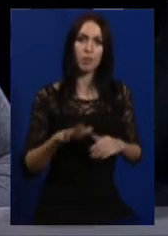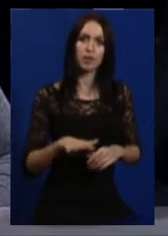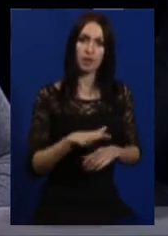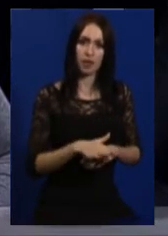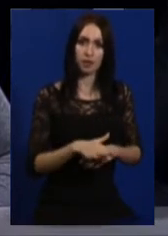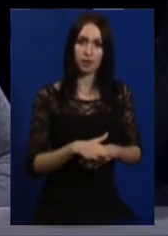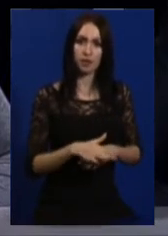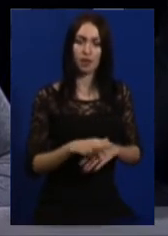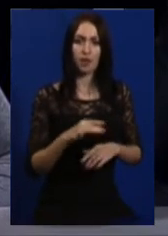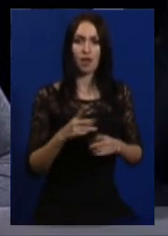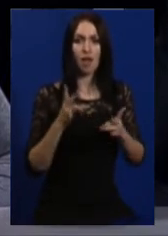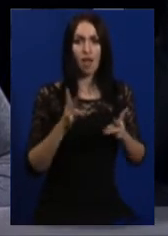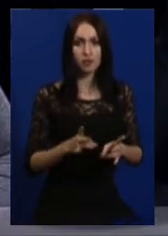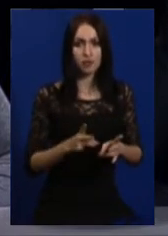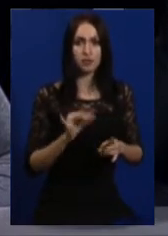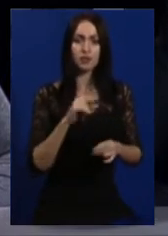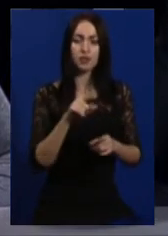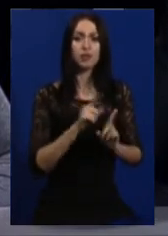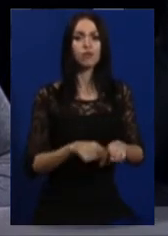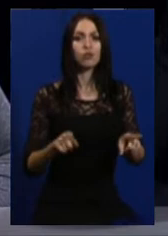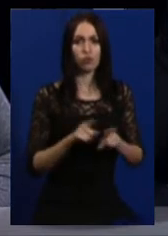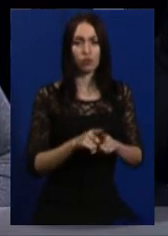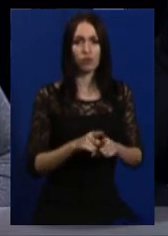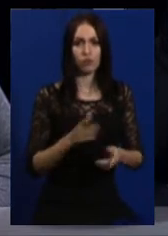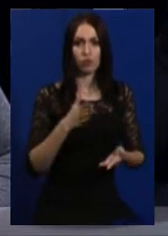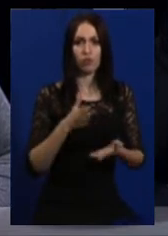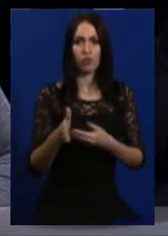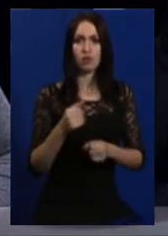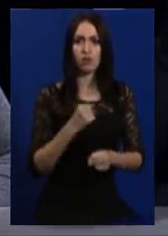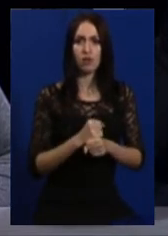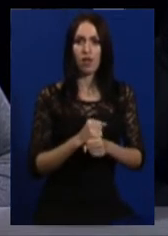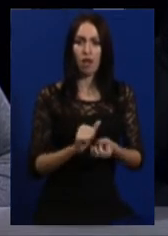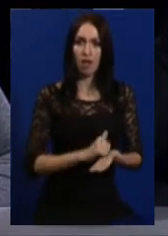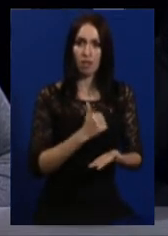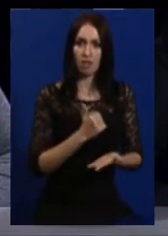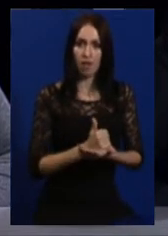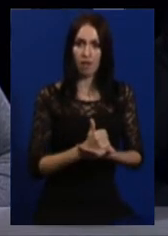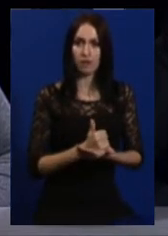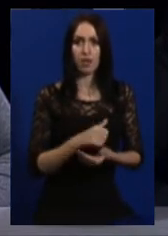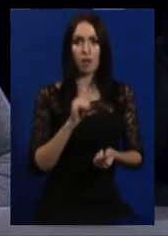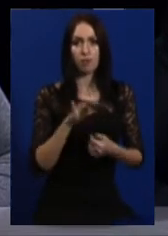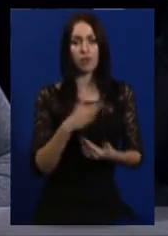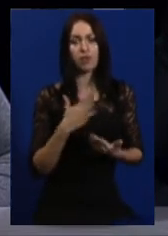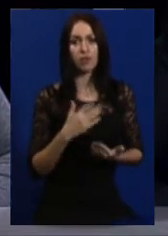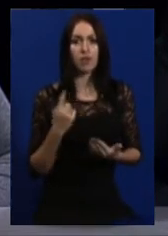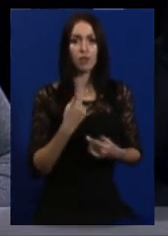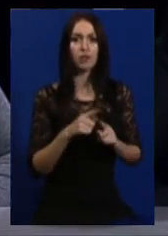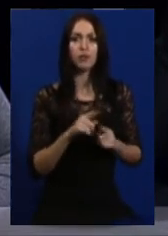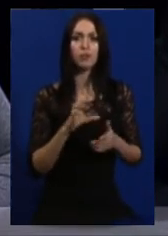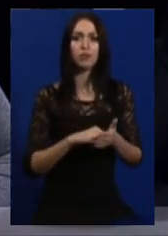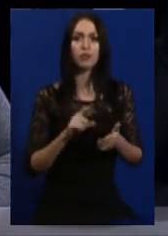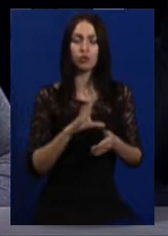ранена и ты сознательно делаешь этот выбор и вот главная моя секс наверно первый с чего все